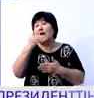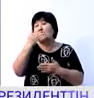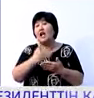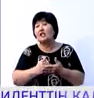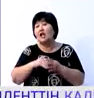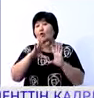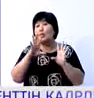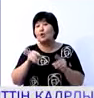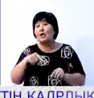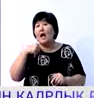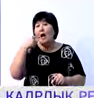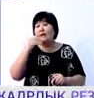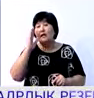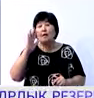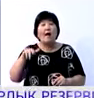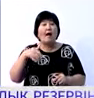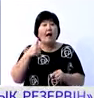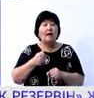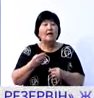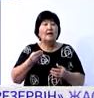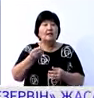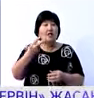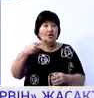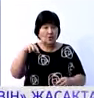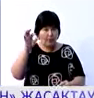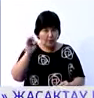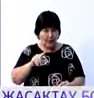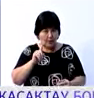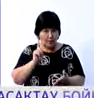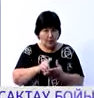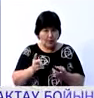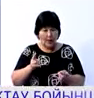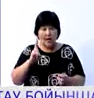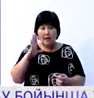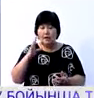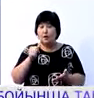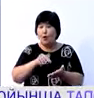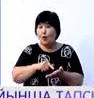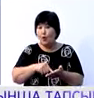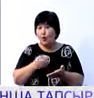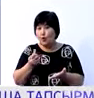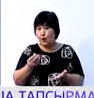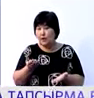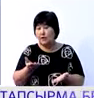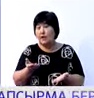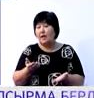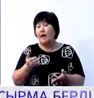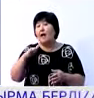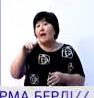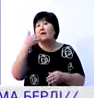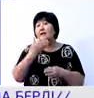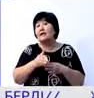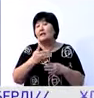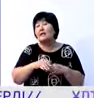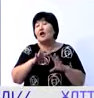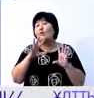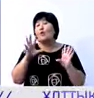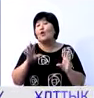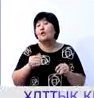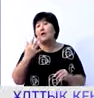айта кететін болсақ, алғашқы жарнасы 20% болу керек пәтердің құнынан. несиелік